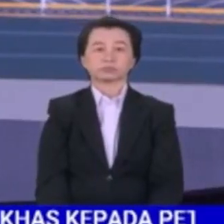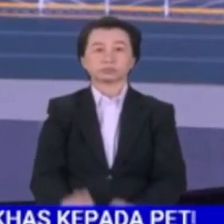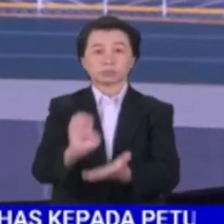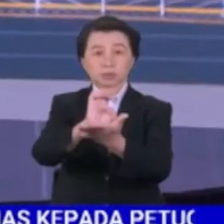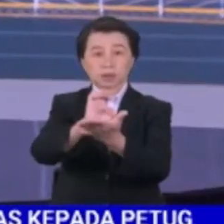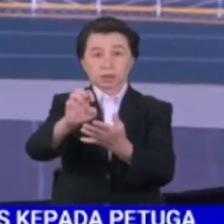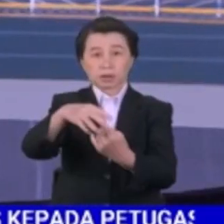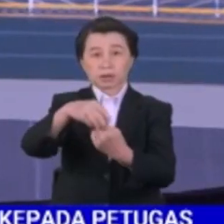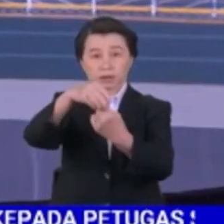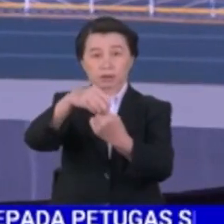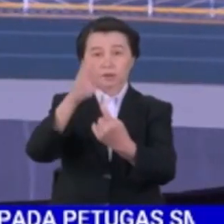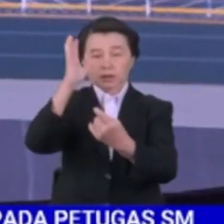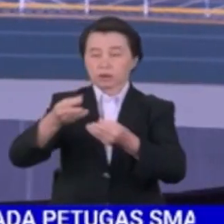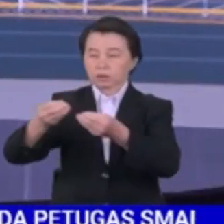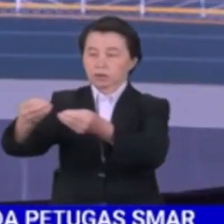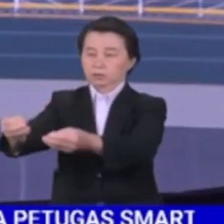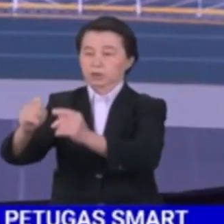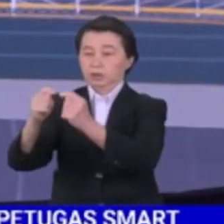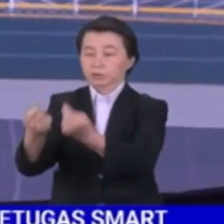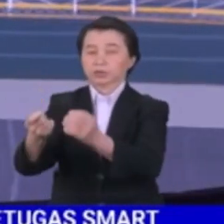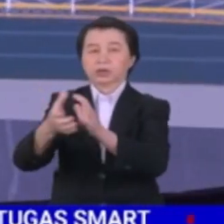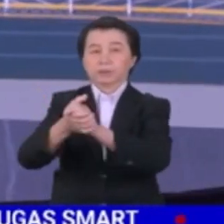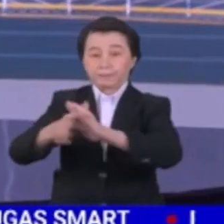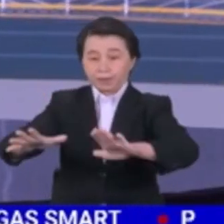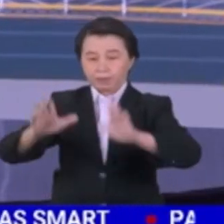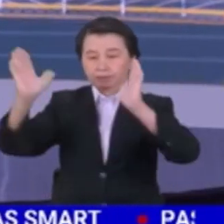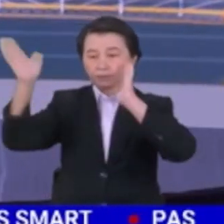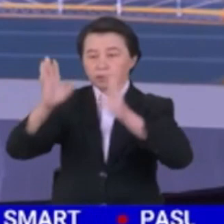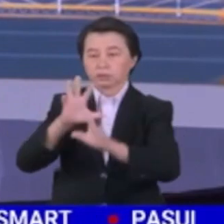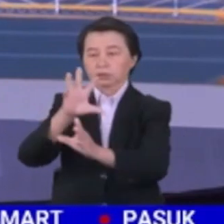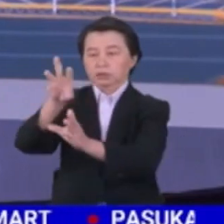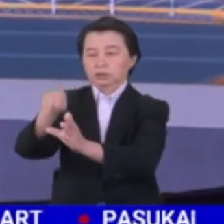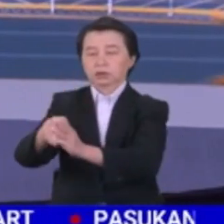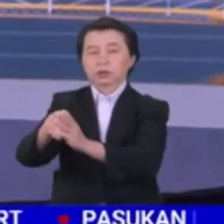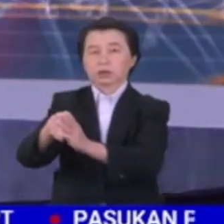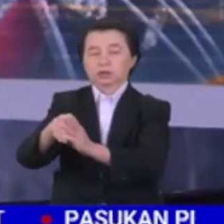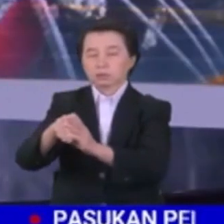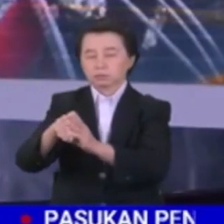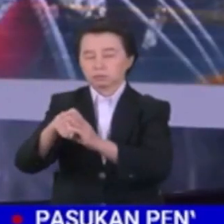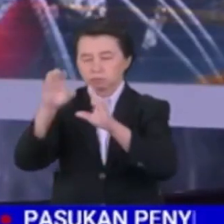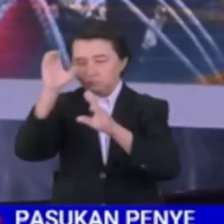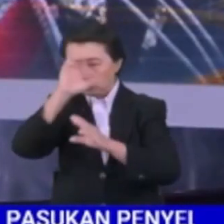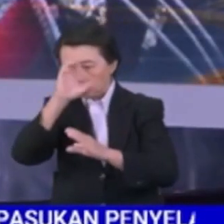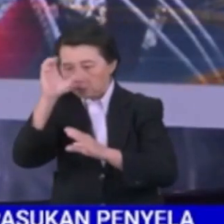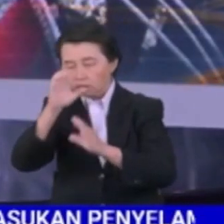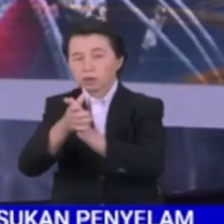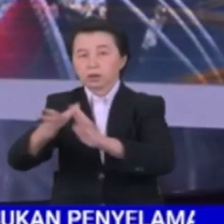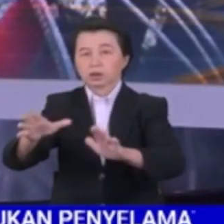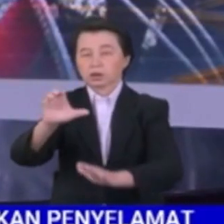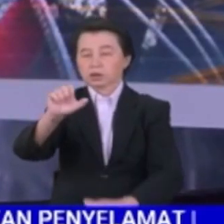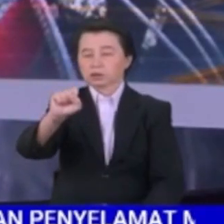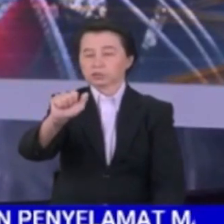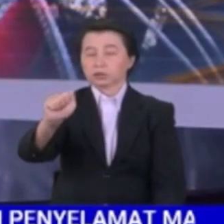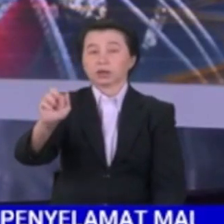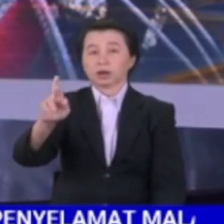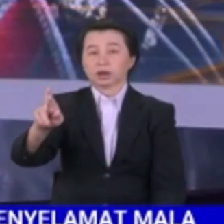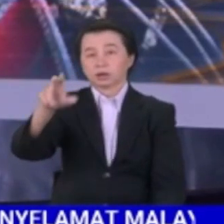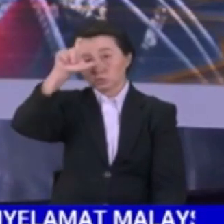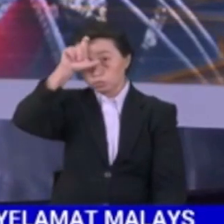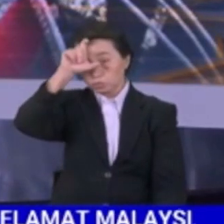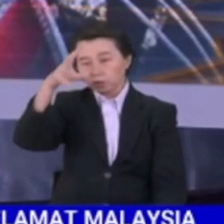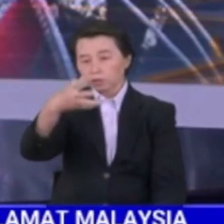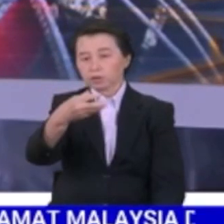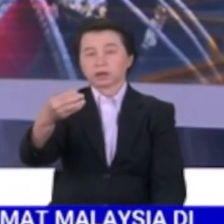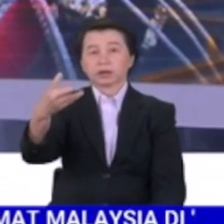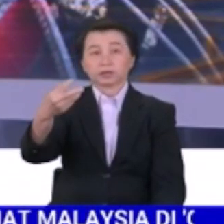Elaun khas akan diberi kepada pasukan penyelamat Malaysia yang terlibat dalam misi mencari dan menyelamat SAR di Turki